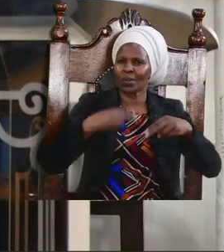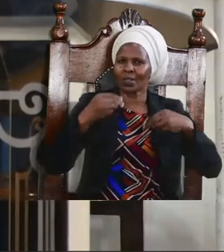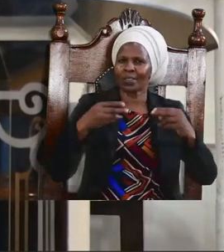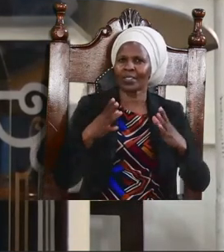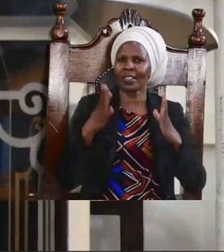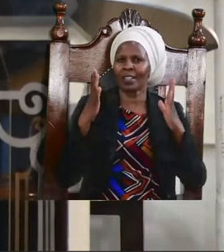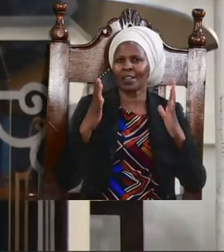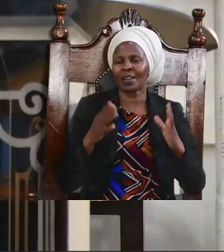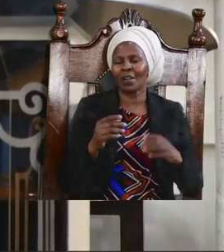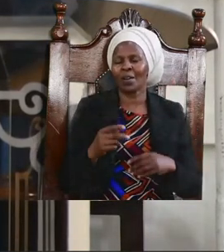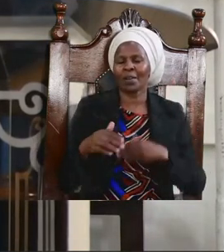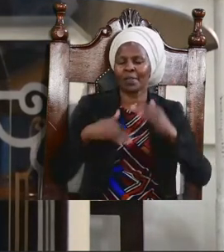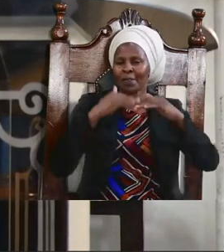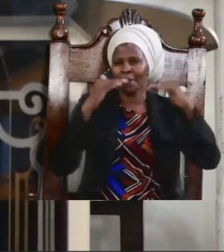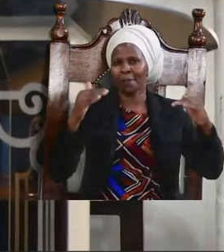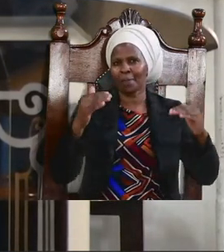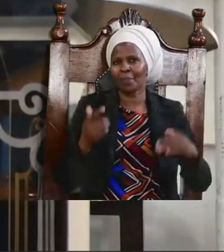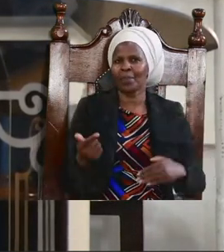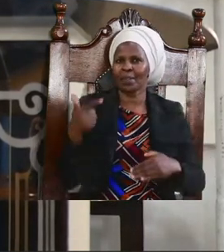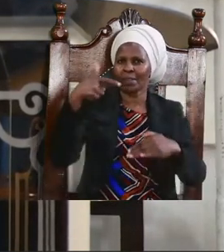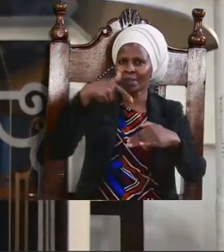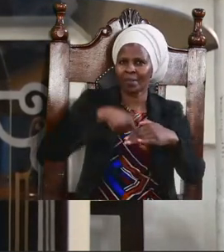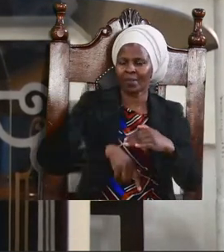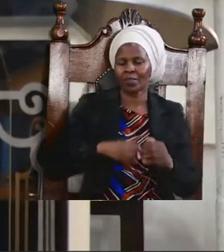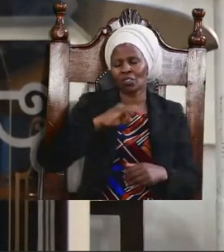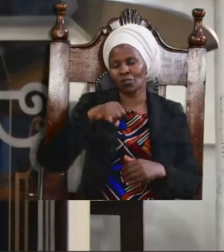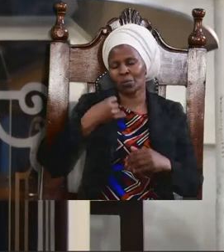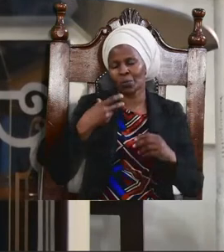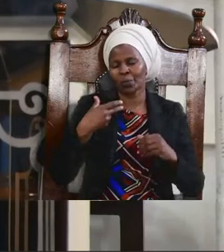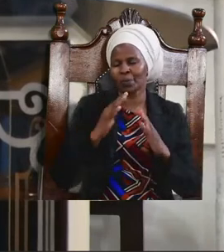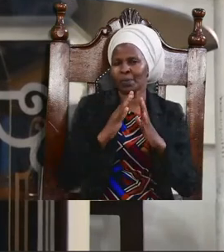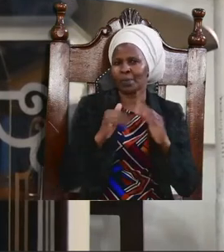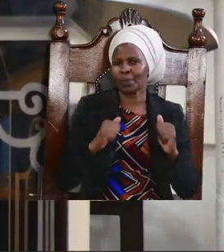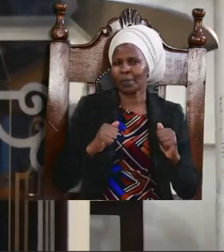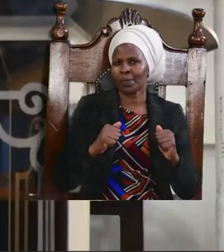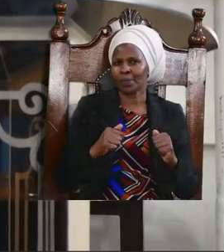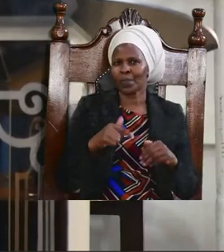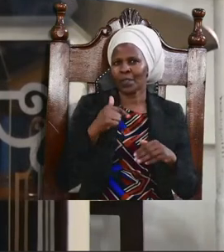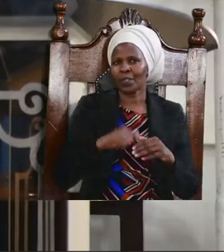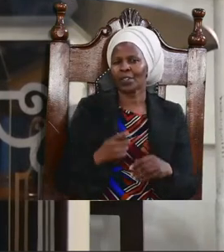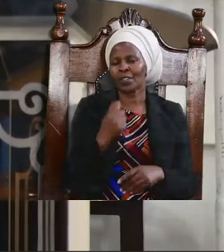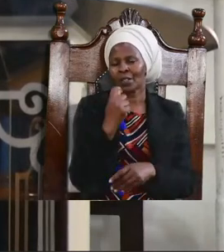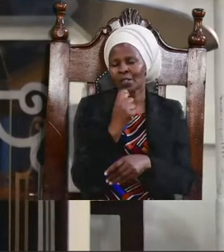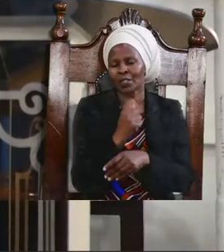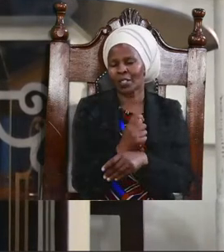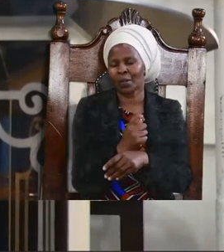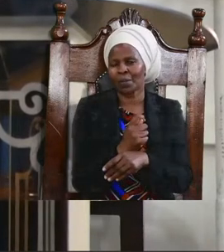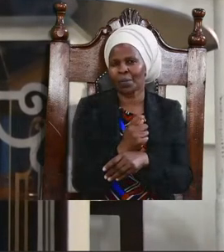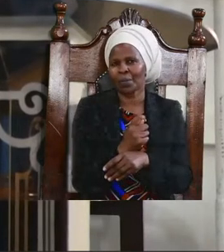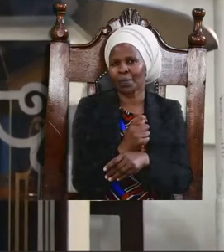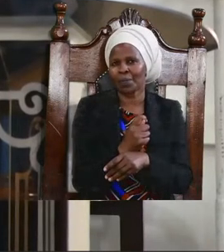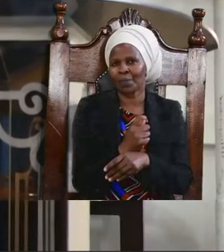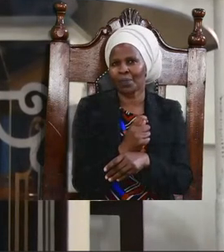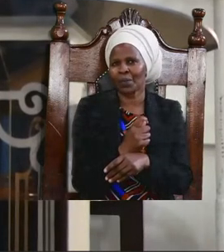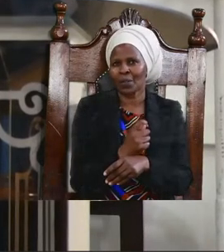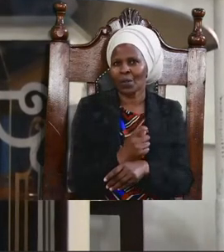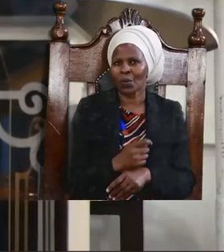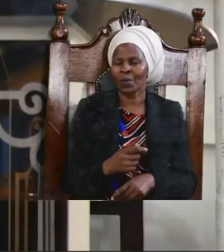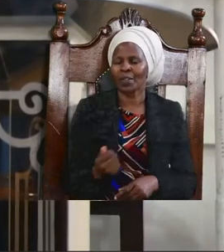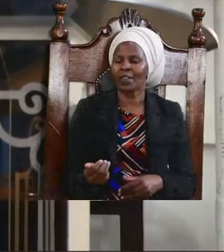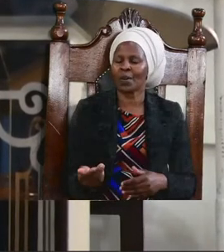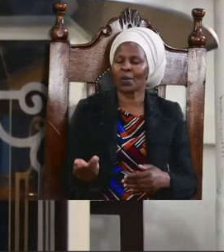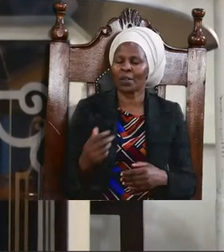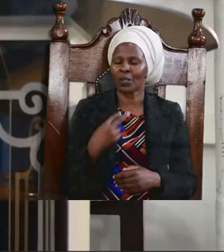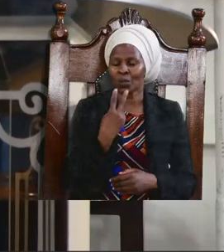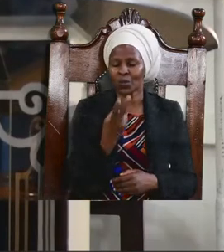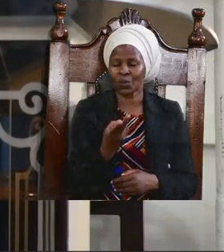mbinguni. Naye akaingia Yerusalemu hata ndani ya hekalu, na walipokwisha